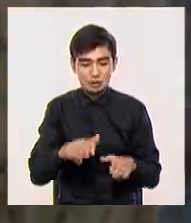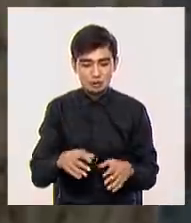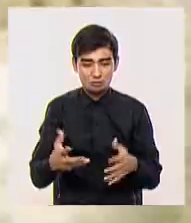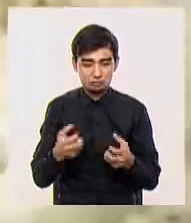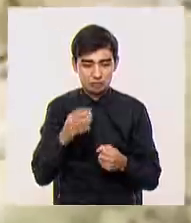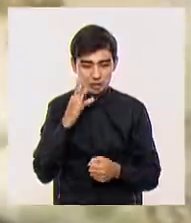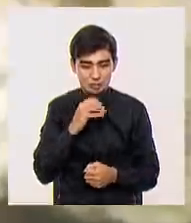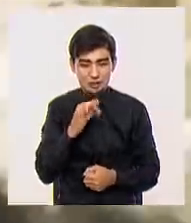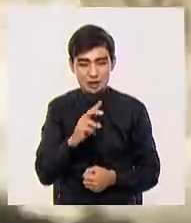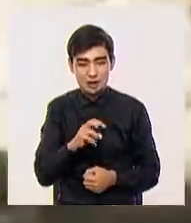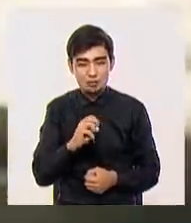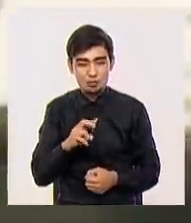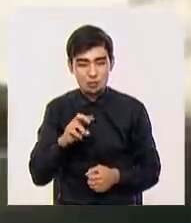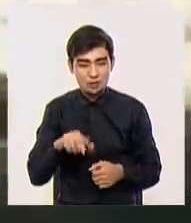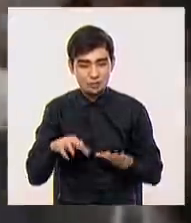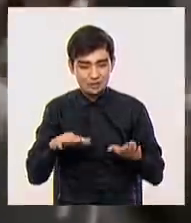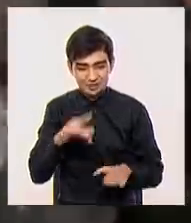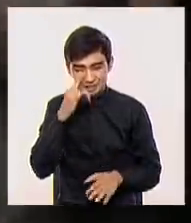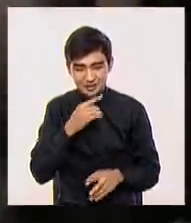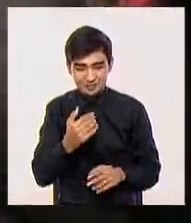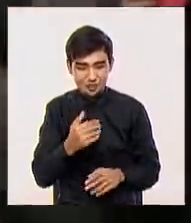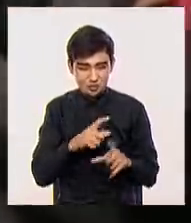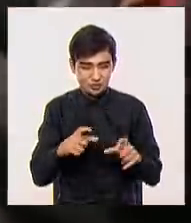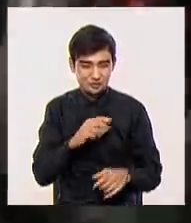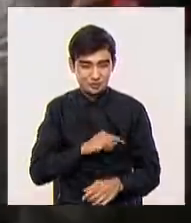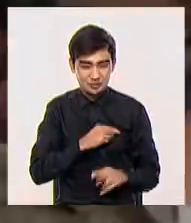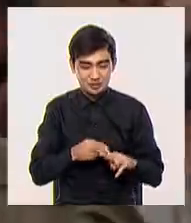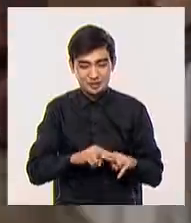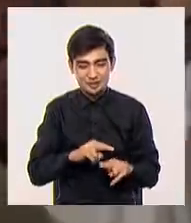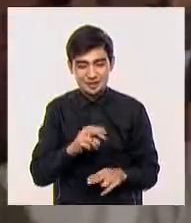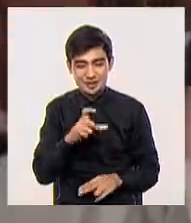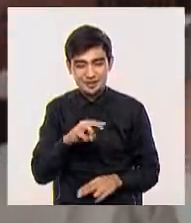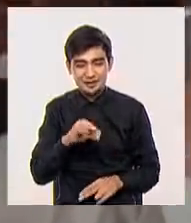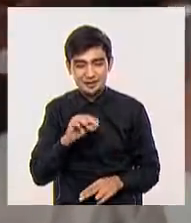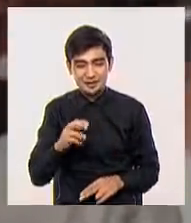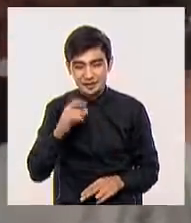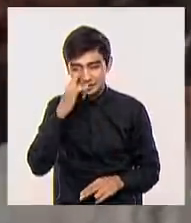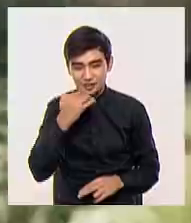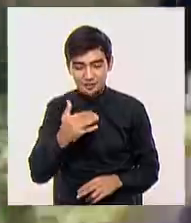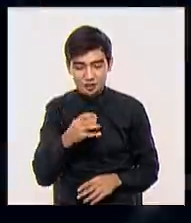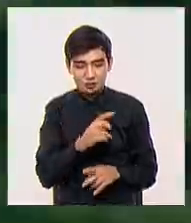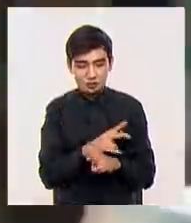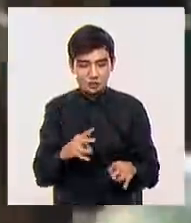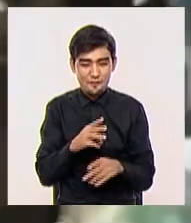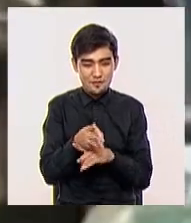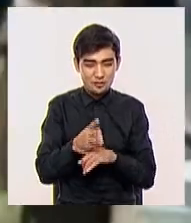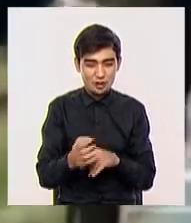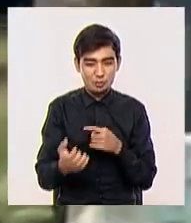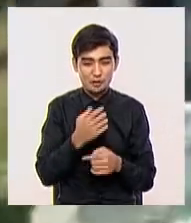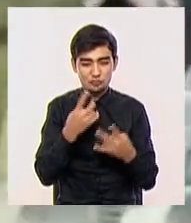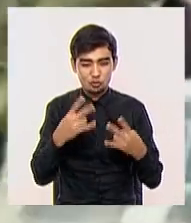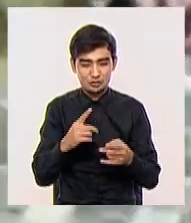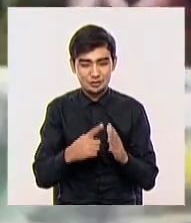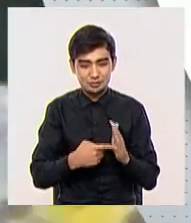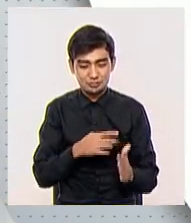алады. Кабулда орналасқан Қазақстан елшілігінің қызметкерлері этникалық қазақтарға неге ешкімге видео жазба жолдамаңдар деп талап